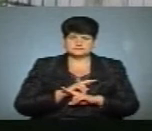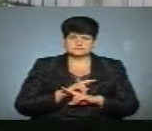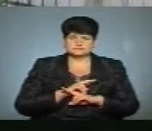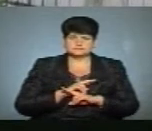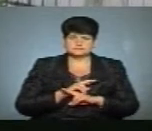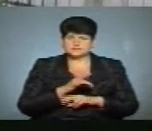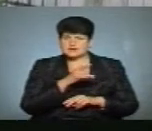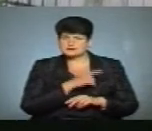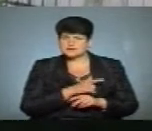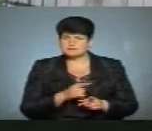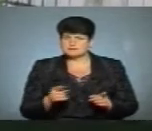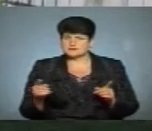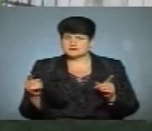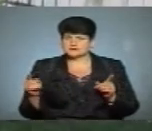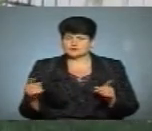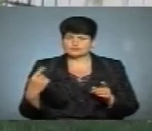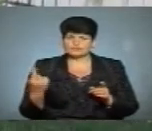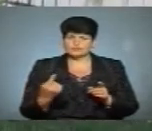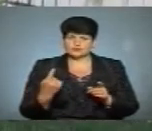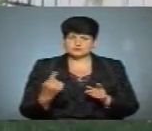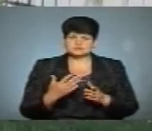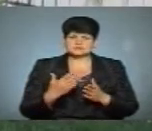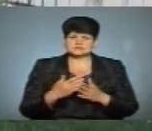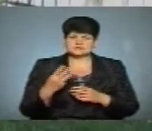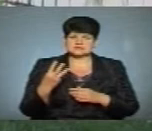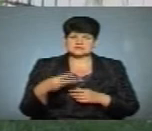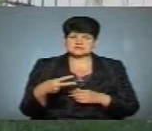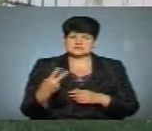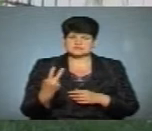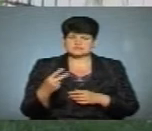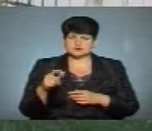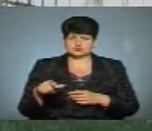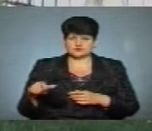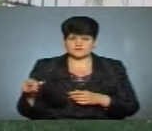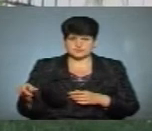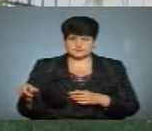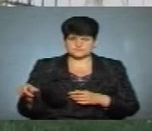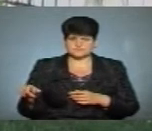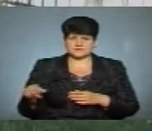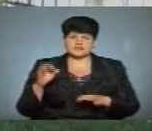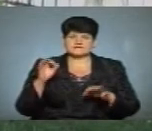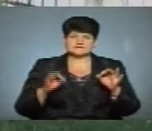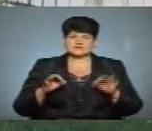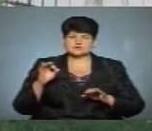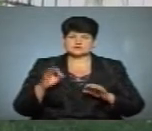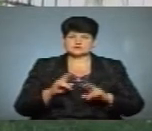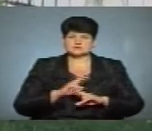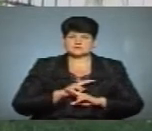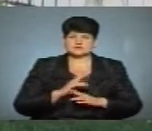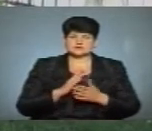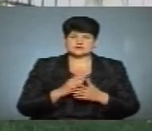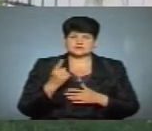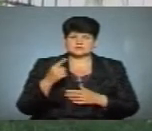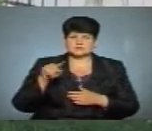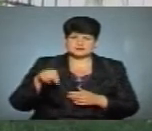за період епідемії в області складає 32 чоловіки. відсоток летальності склав